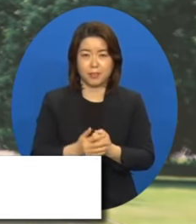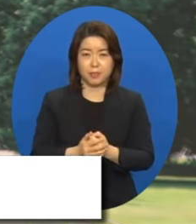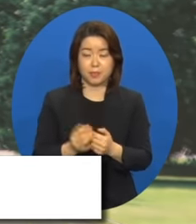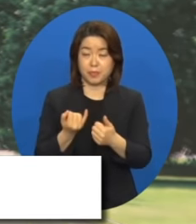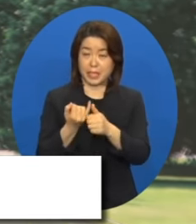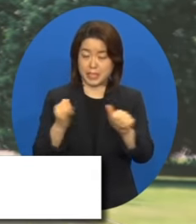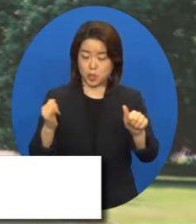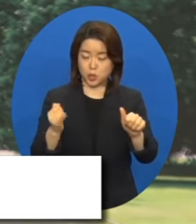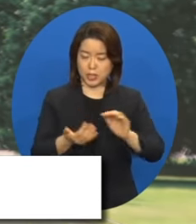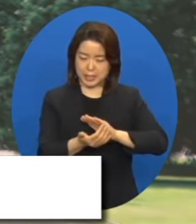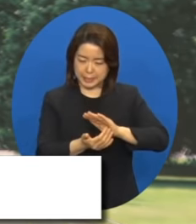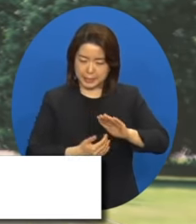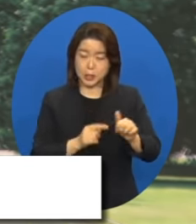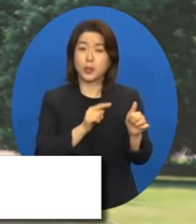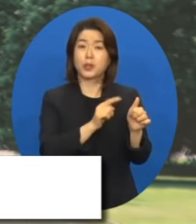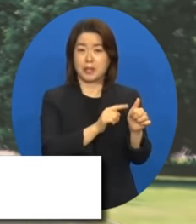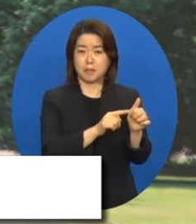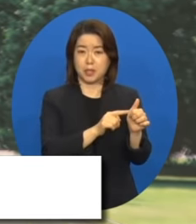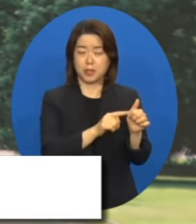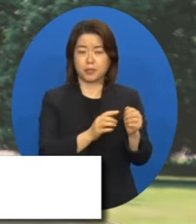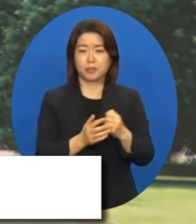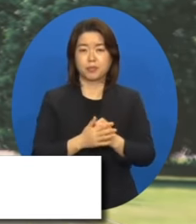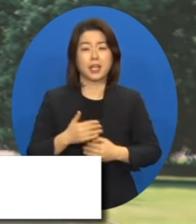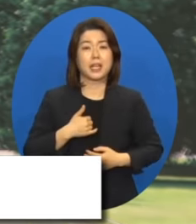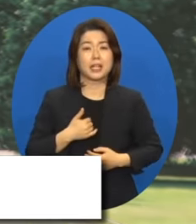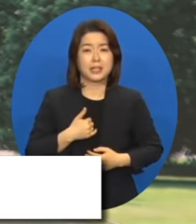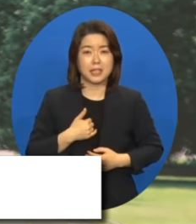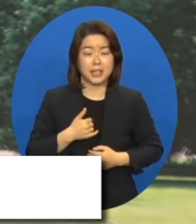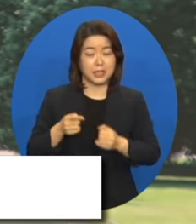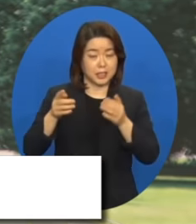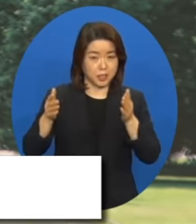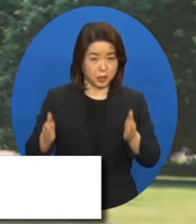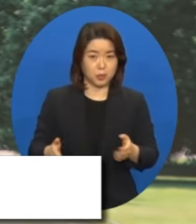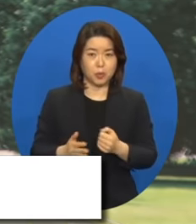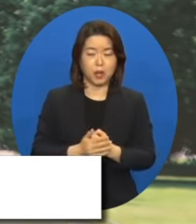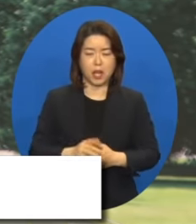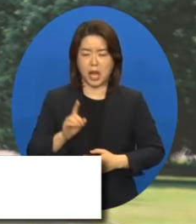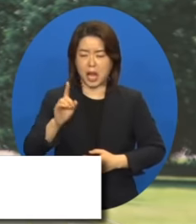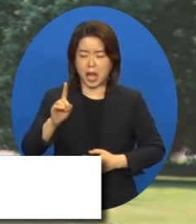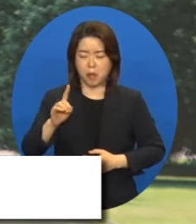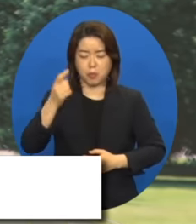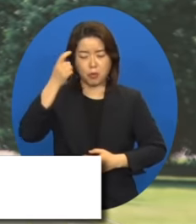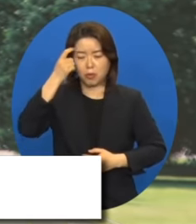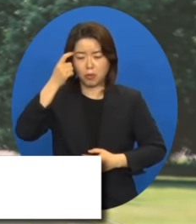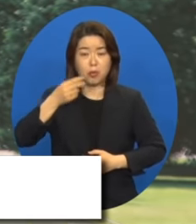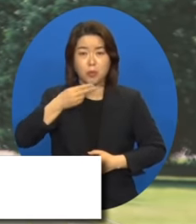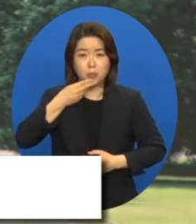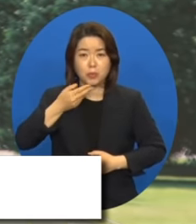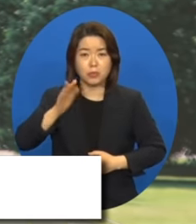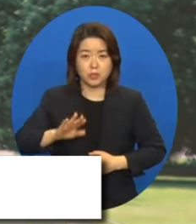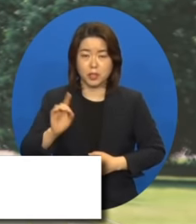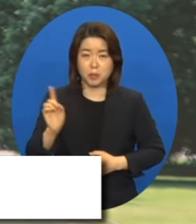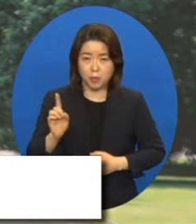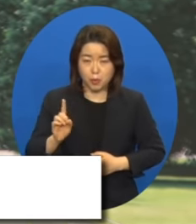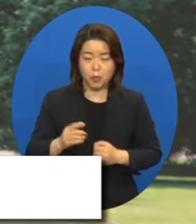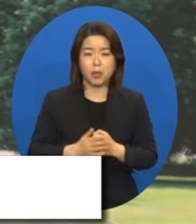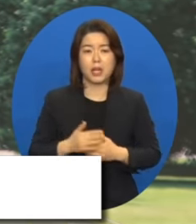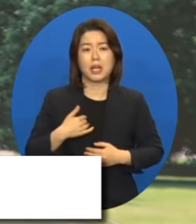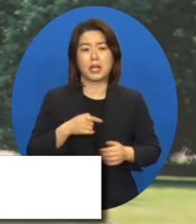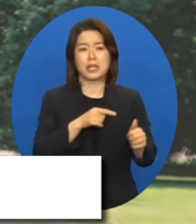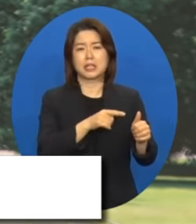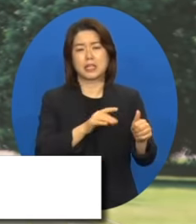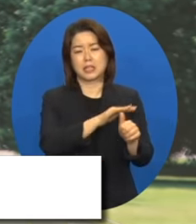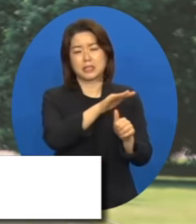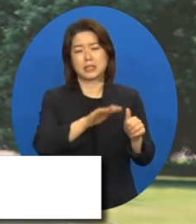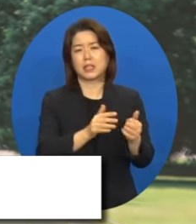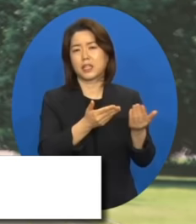이혼한 전 남편, 자기는 그동안에 한 번도 그런 생각 안 해봤는데 내가 사랑하지